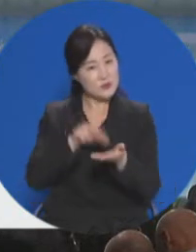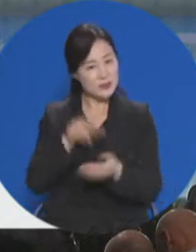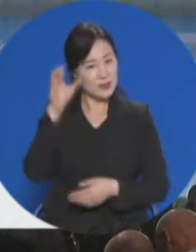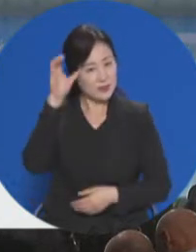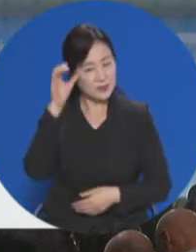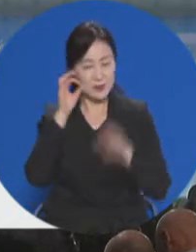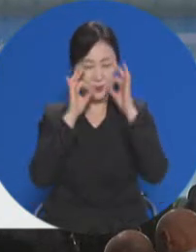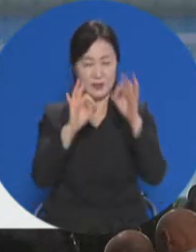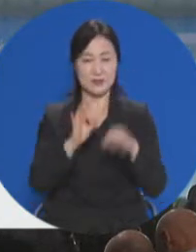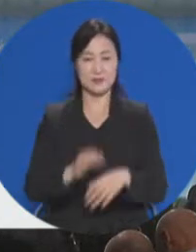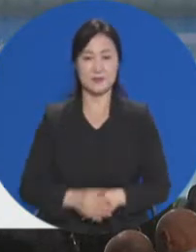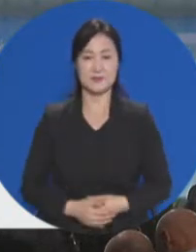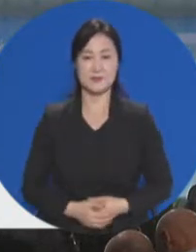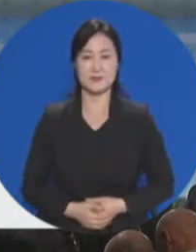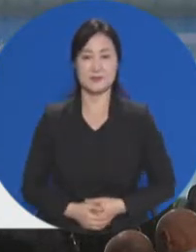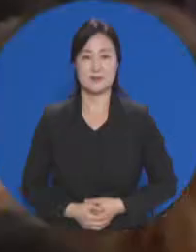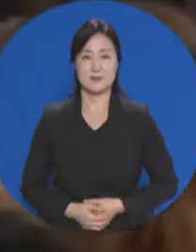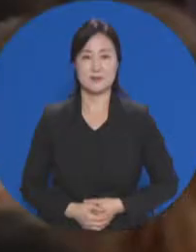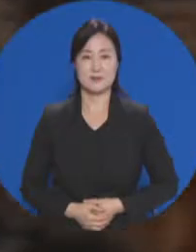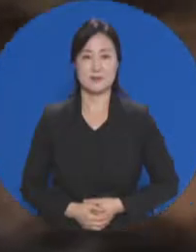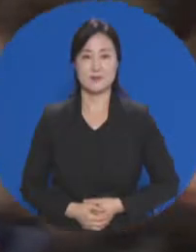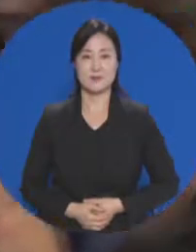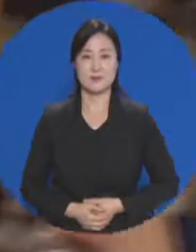조희원 기자가 짚어봤습니다.